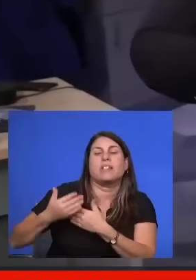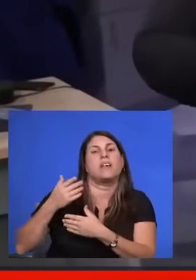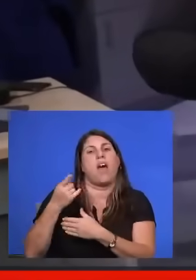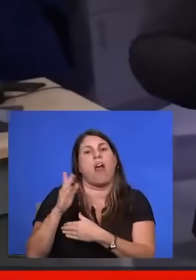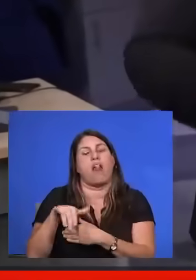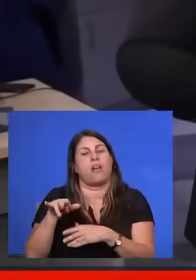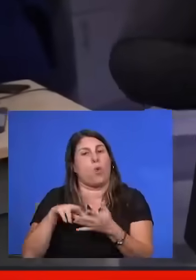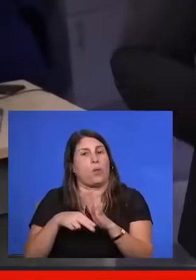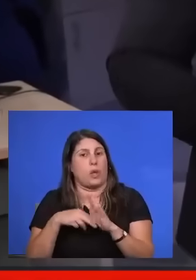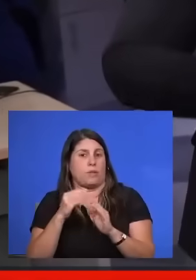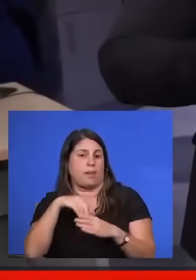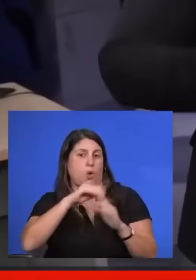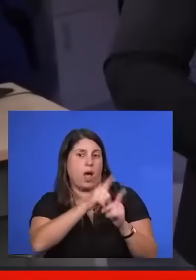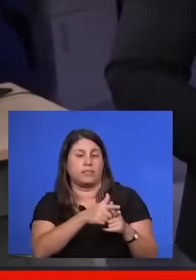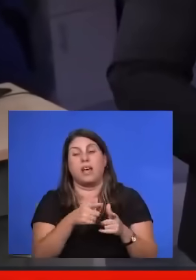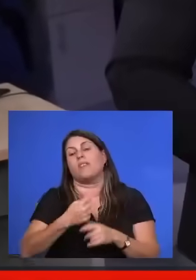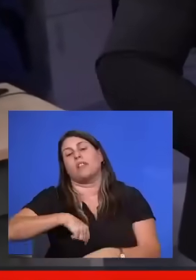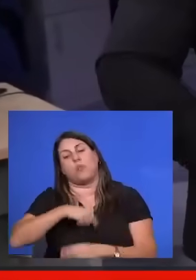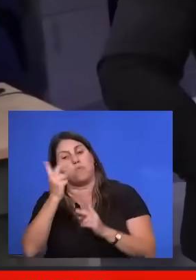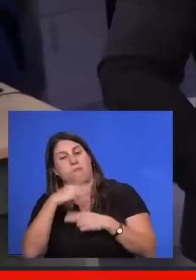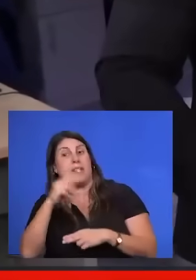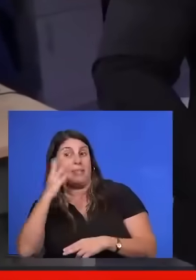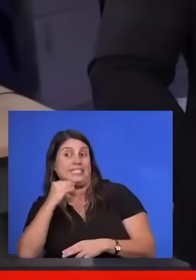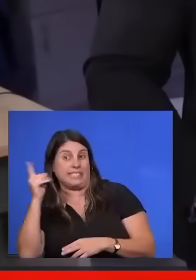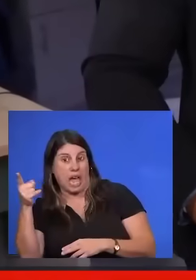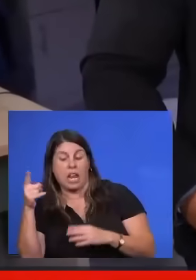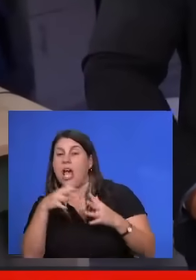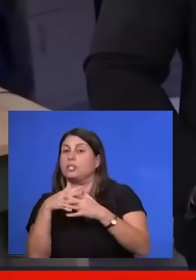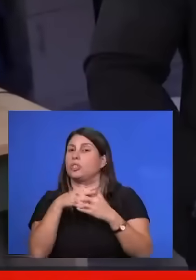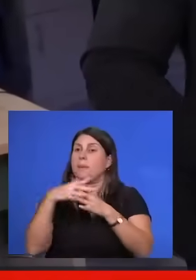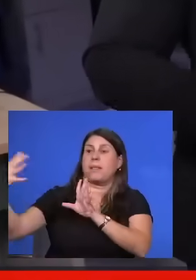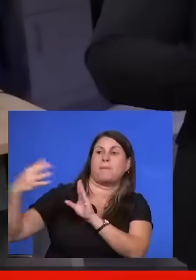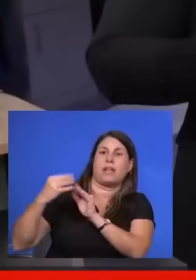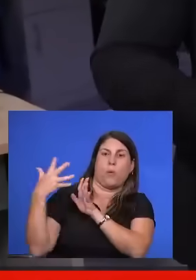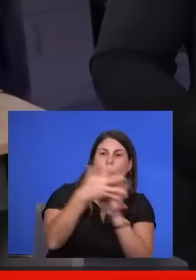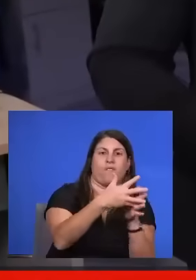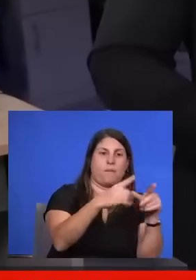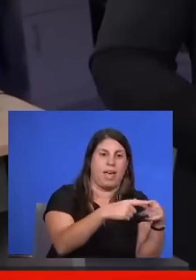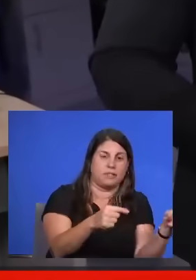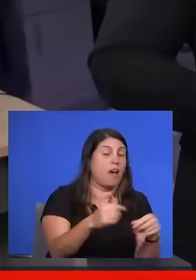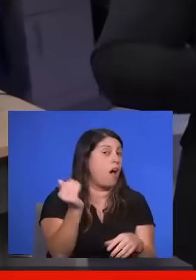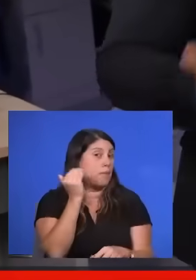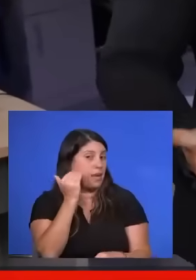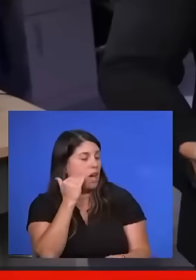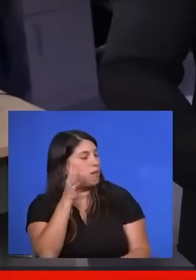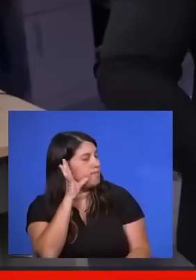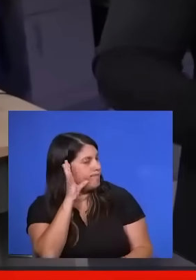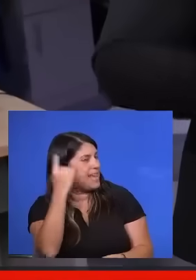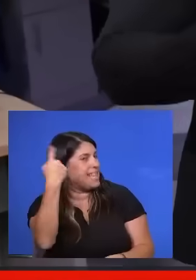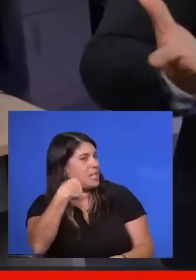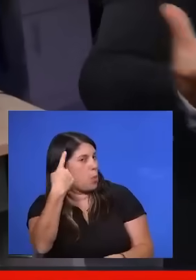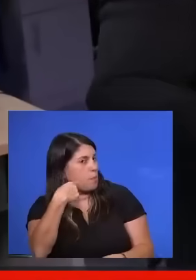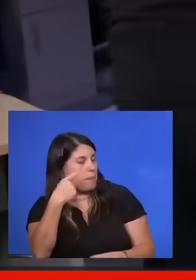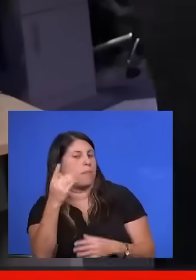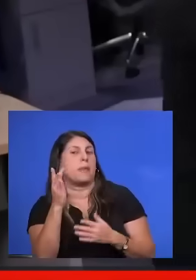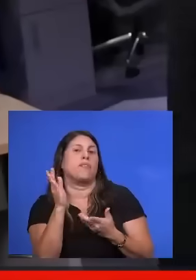וארצות הברית זה גוף אחד שתוקף בעזה. האמריקנים כמובן שומעים את האיומים האלה ונערכים לאפשרות שיתקפו אותם.